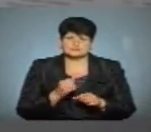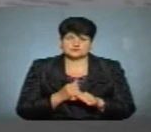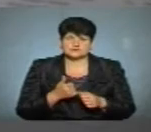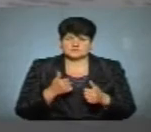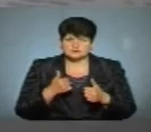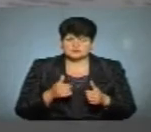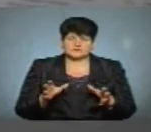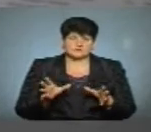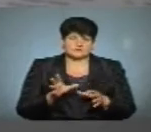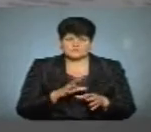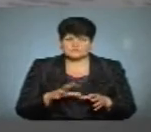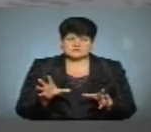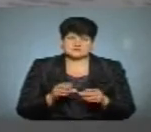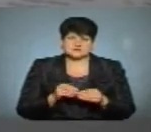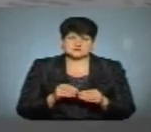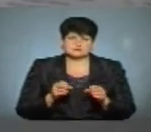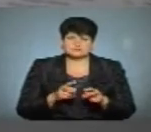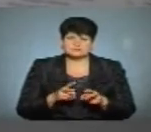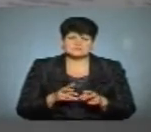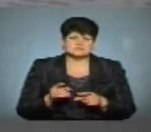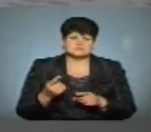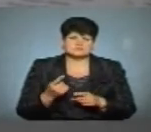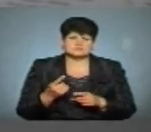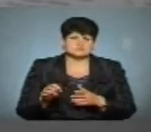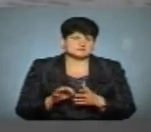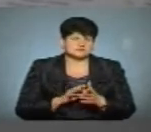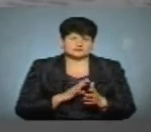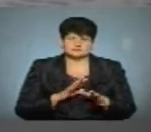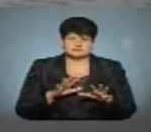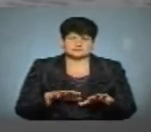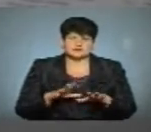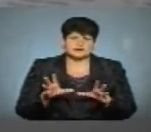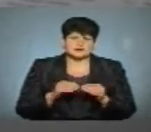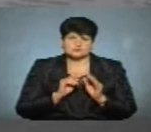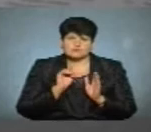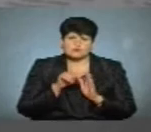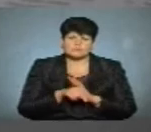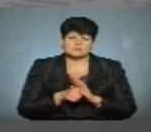всі спецслужби, буквально за лічені хвилини всі вже були на місці. Разом всі